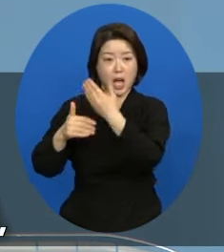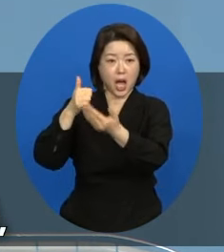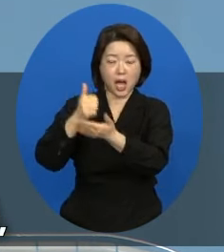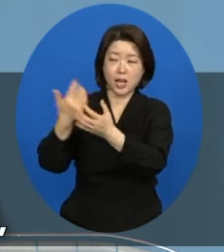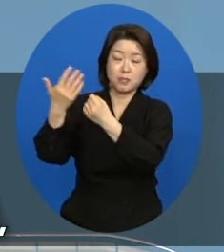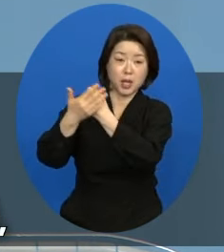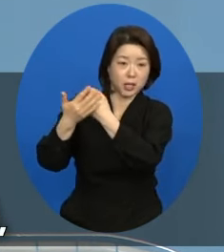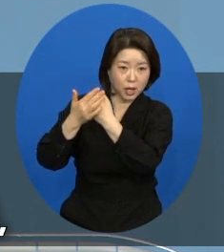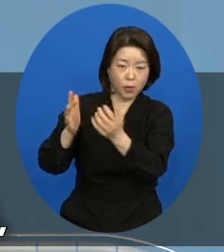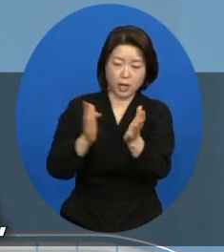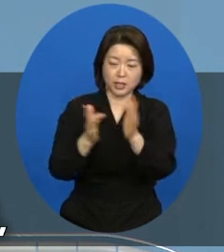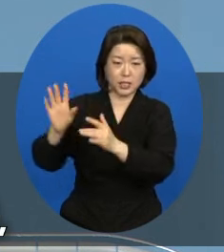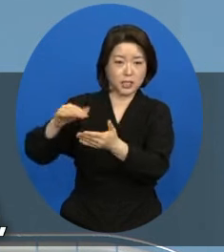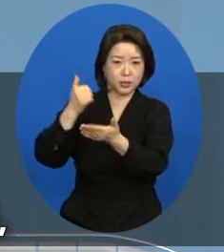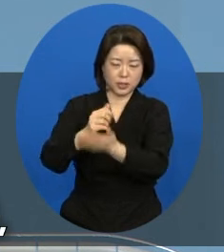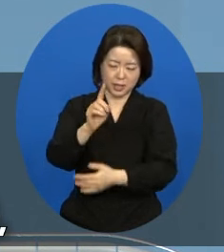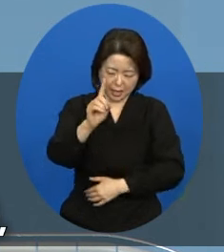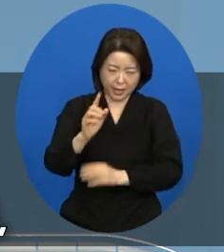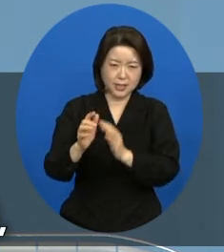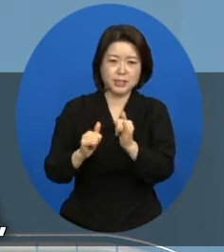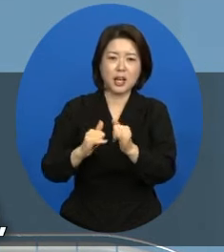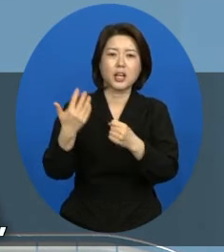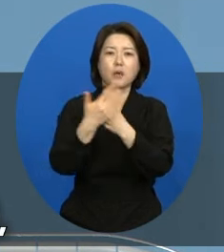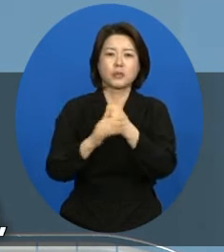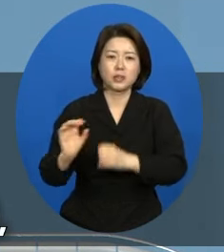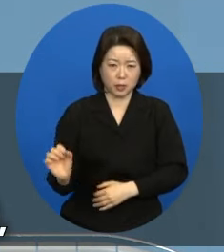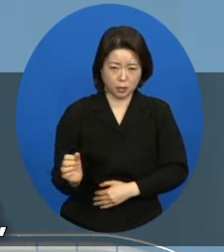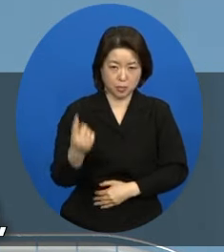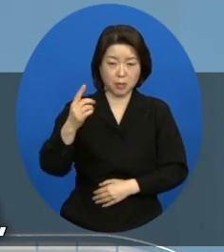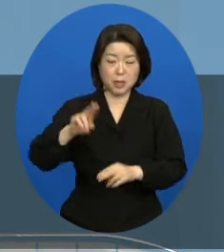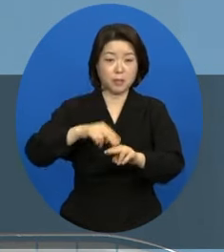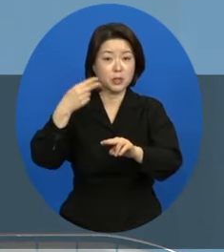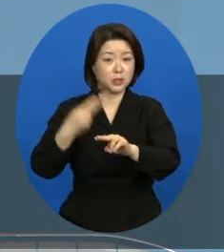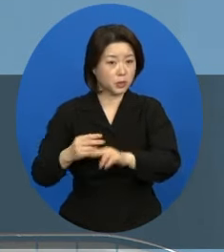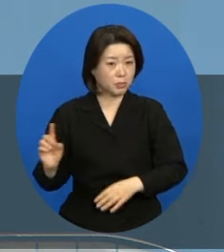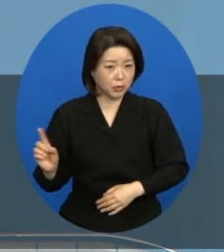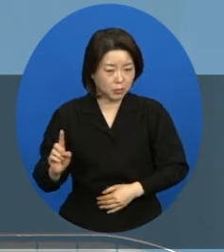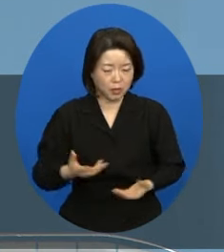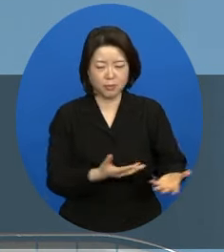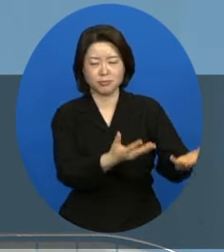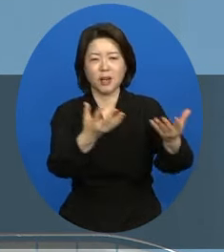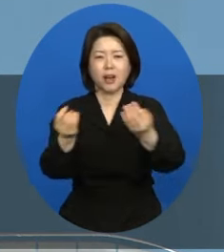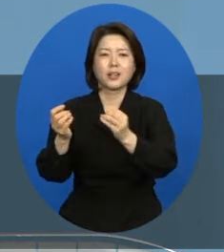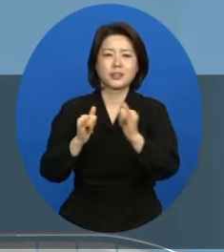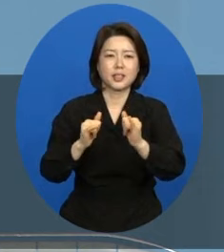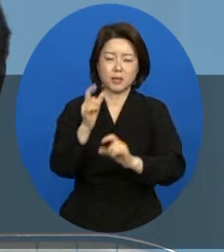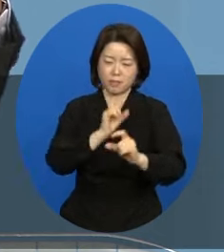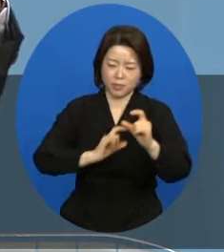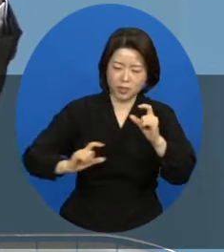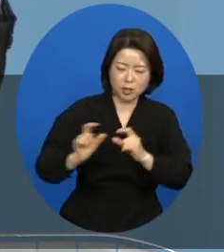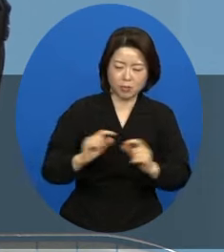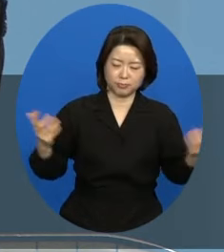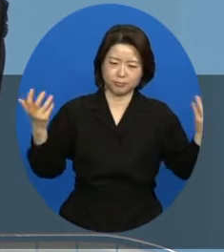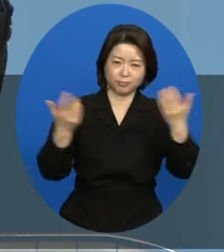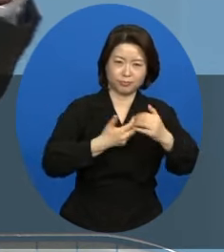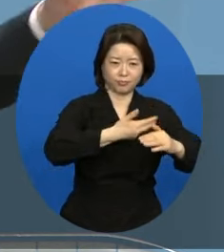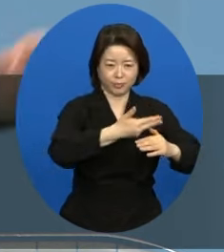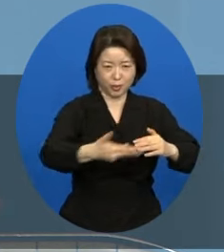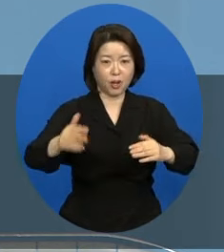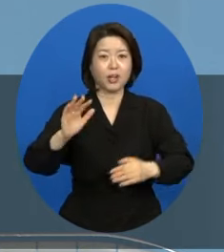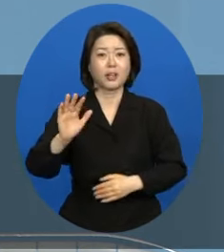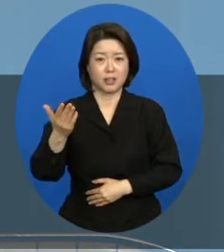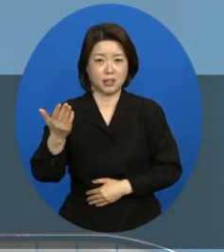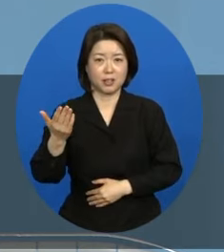은혜와 예수 그리스도의 한 사람의 은혜로 말미암은 선물은 많은 사람에게 더욱더